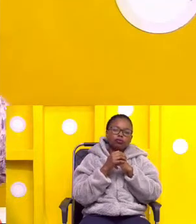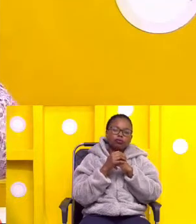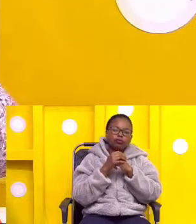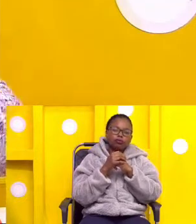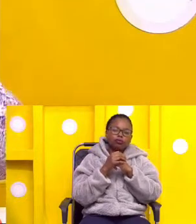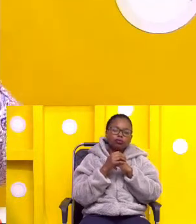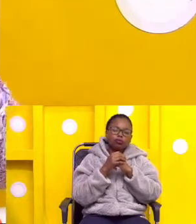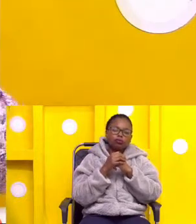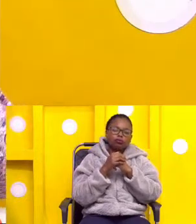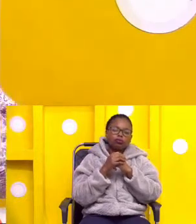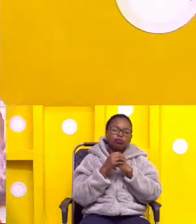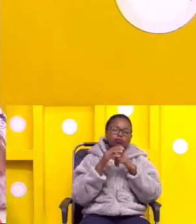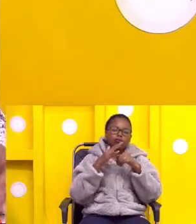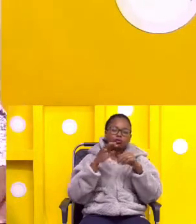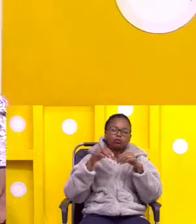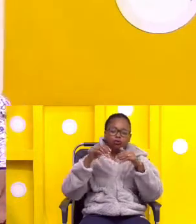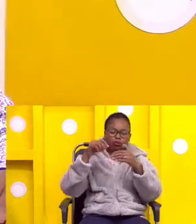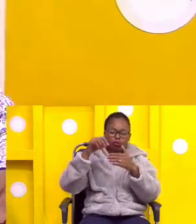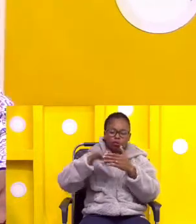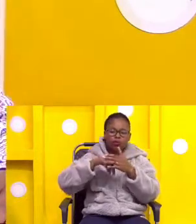hada ciugo itaroma